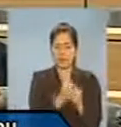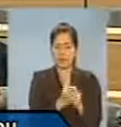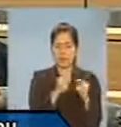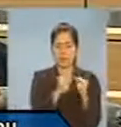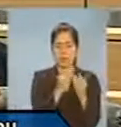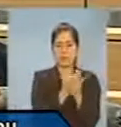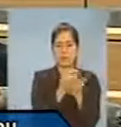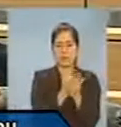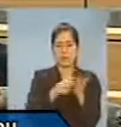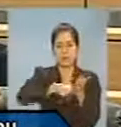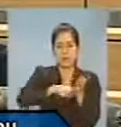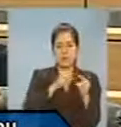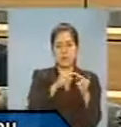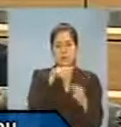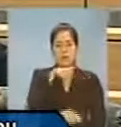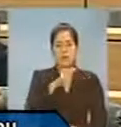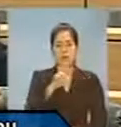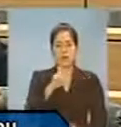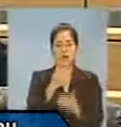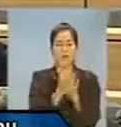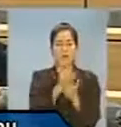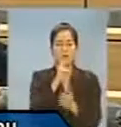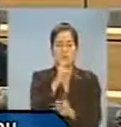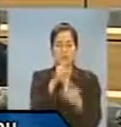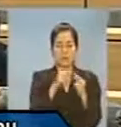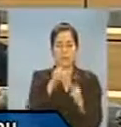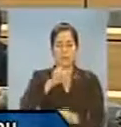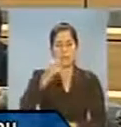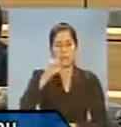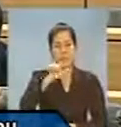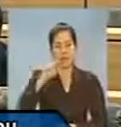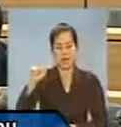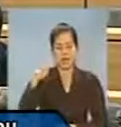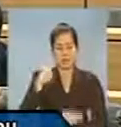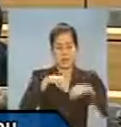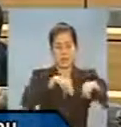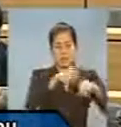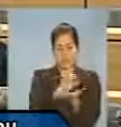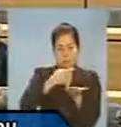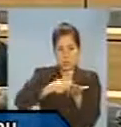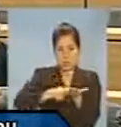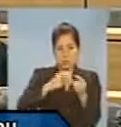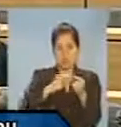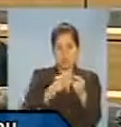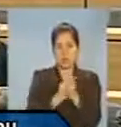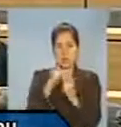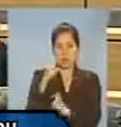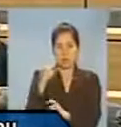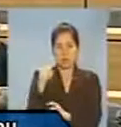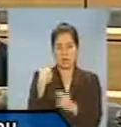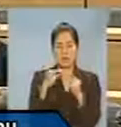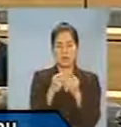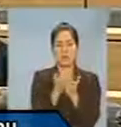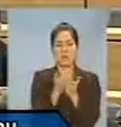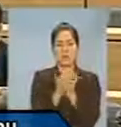เงินกู้ 350,000 ล้านมาจัดการเรื่องน้ำท่วมทำไปได้ 6,000 ล้านท่านให้เราลืมสิ่งต่างๆเหล่านี้เหรอครับจำนำข้าวอีก